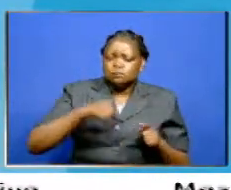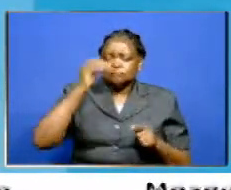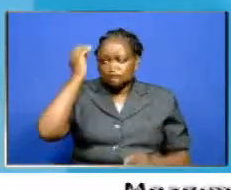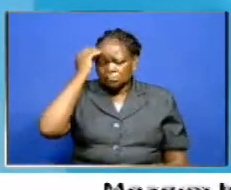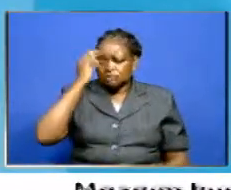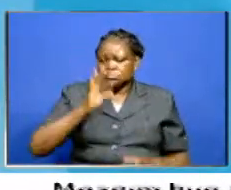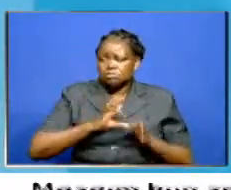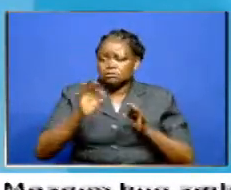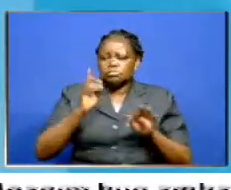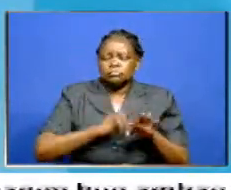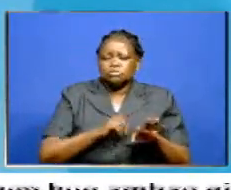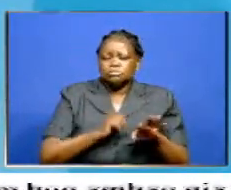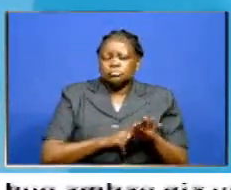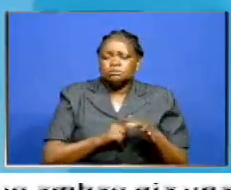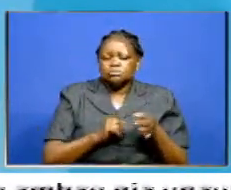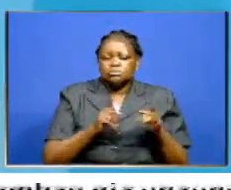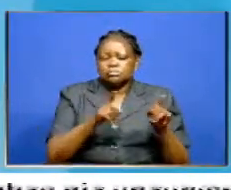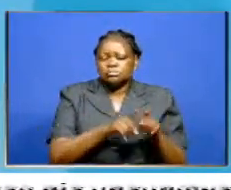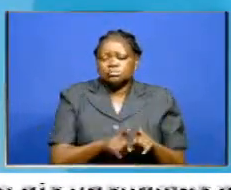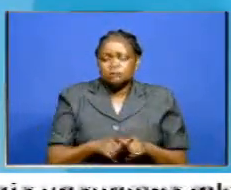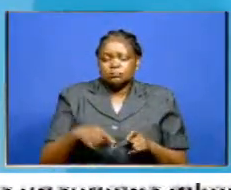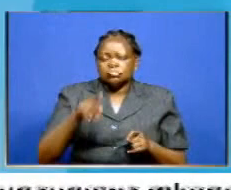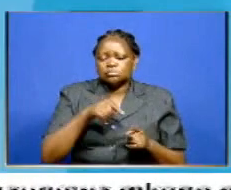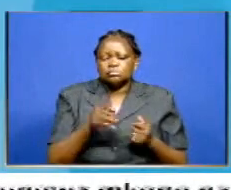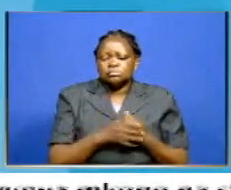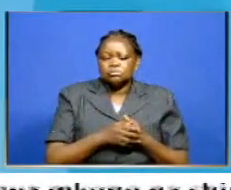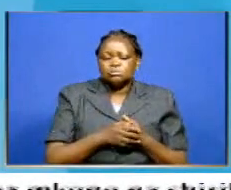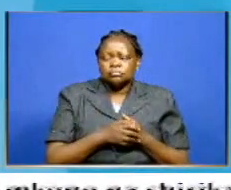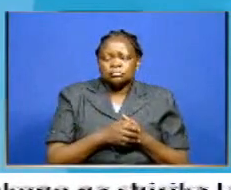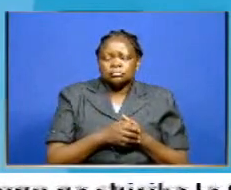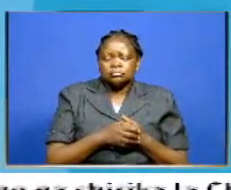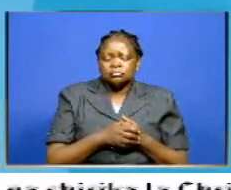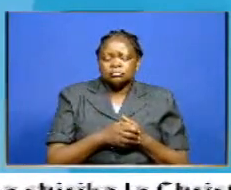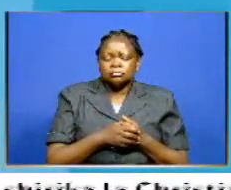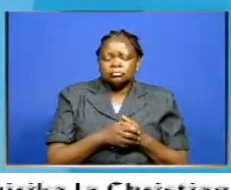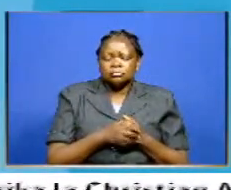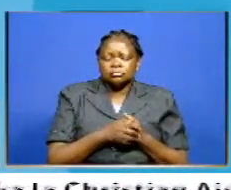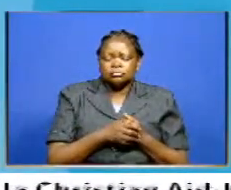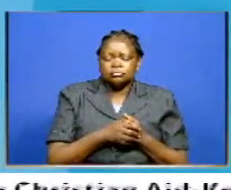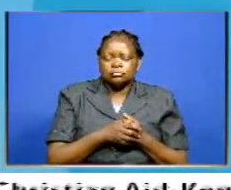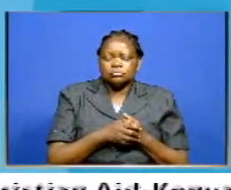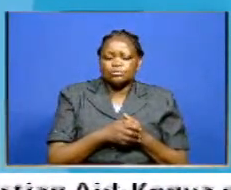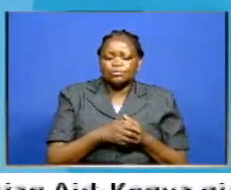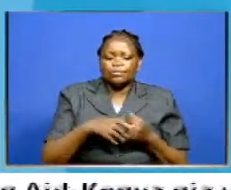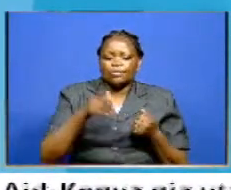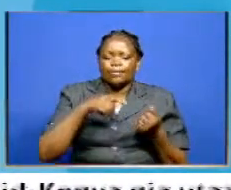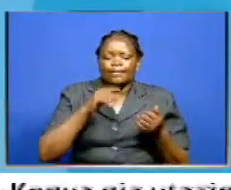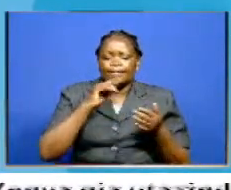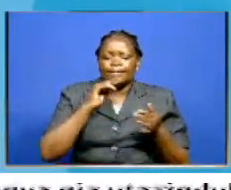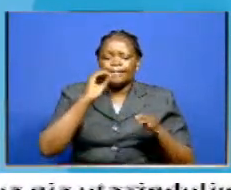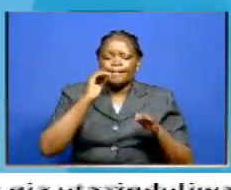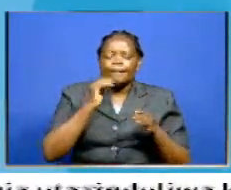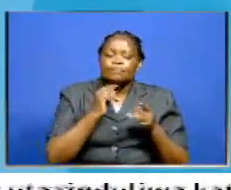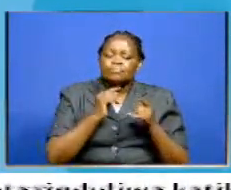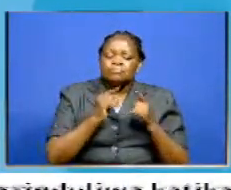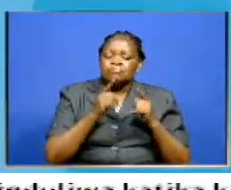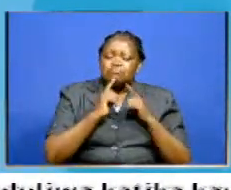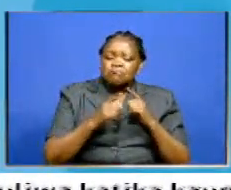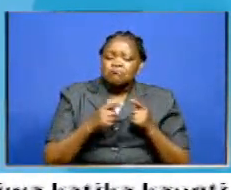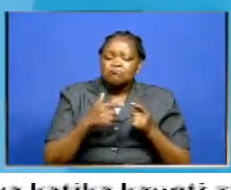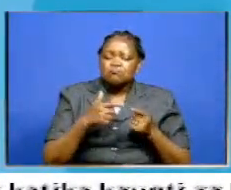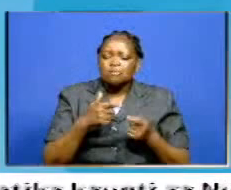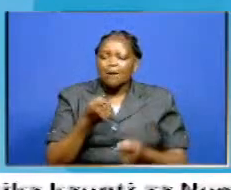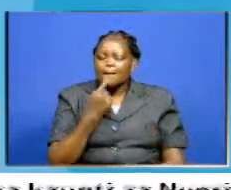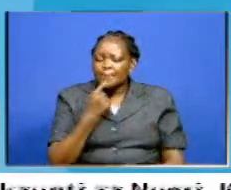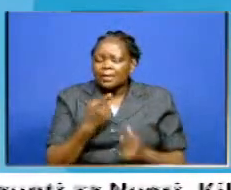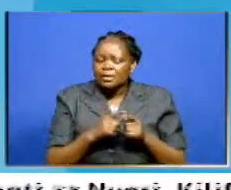muda mrefu tumekuwa kana kwamba sisi ndio wenyewe, kwa sasa hizi tuna hii mambo ya vaccine, na ukidungwa ile vaccine wale watu wa